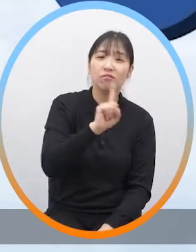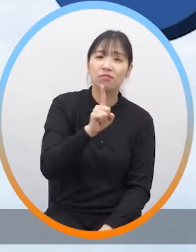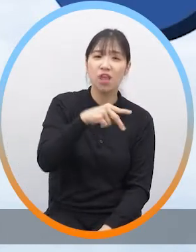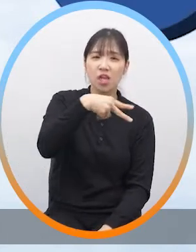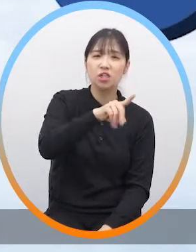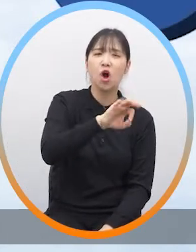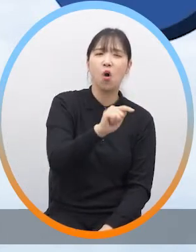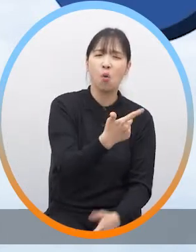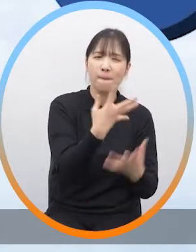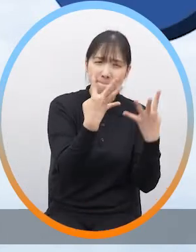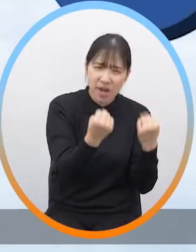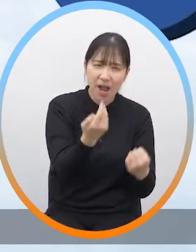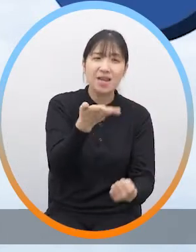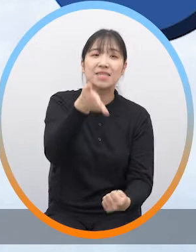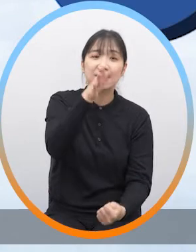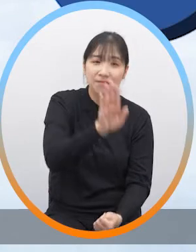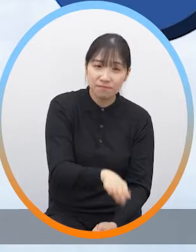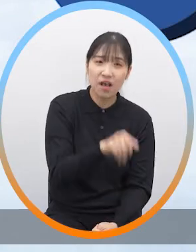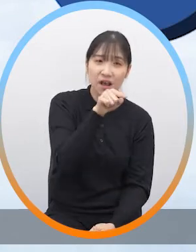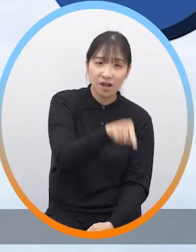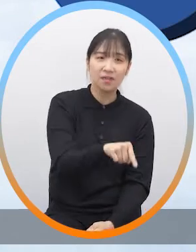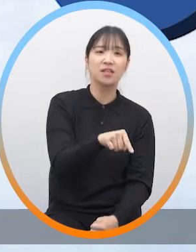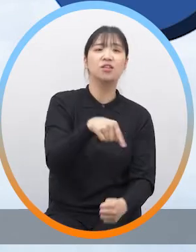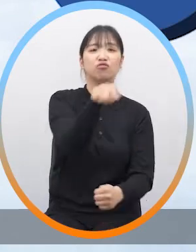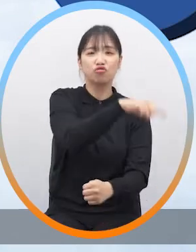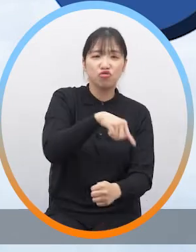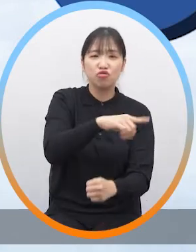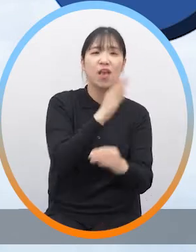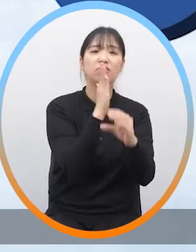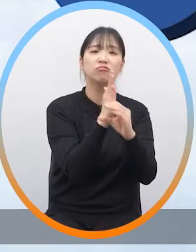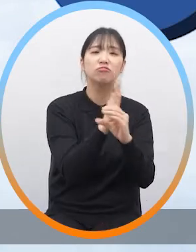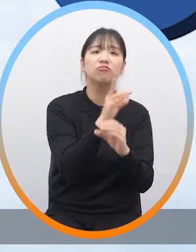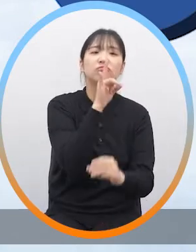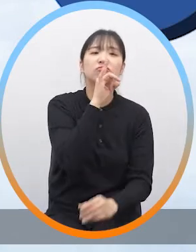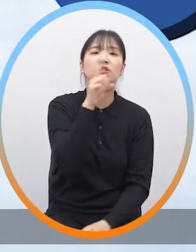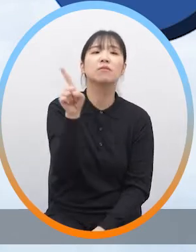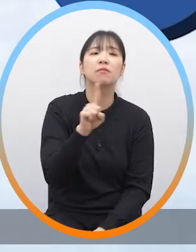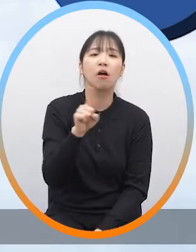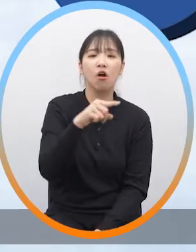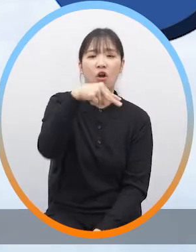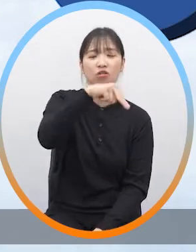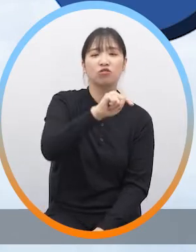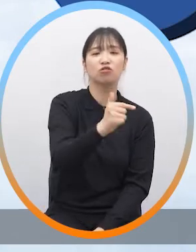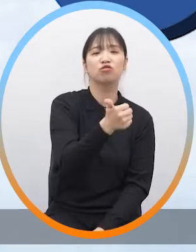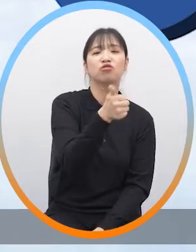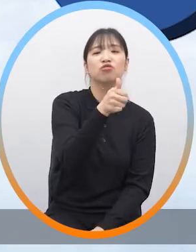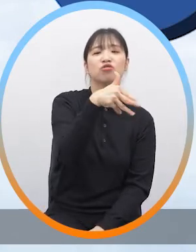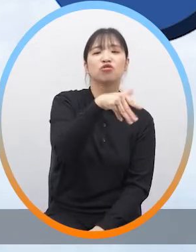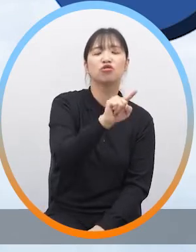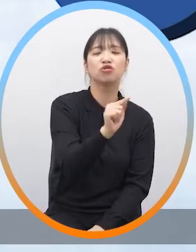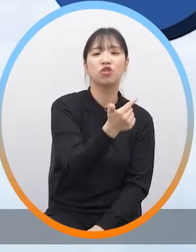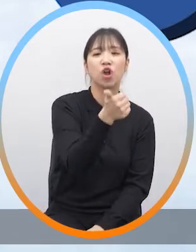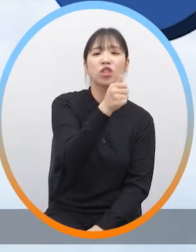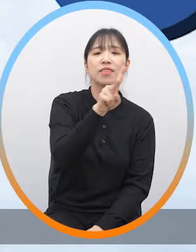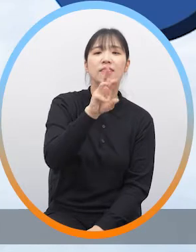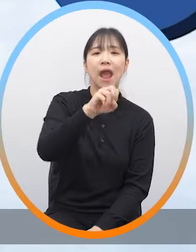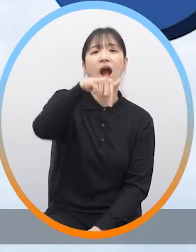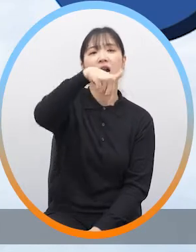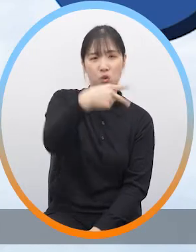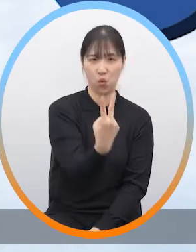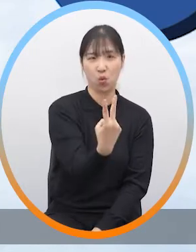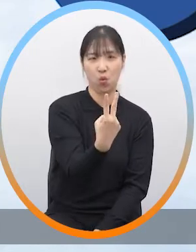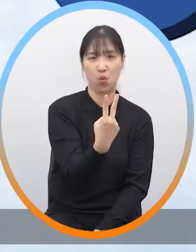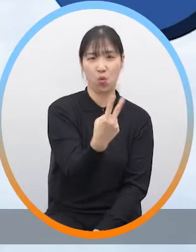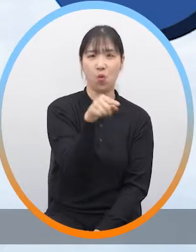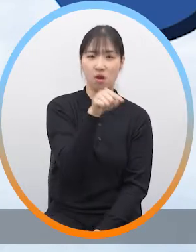서원이 있습니다만은 그 많은 서원들의 어떤 그 정점에 가장 중심에 순천 향교가 자리하고 있다.